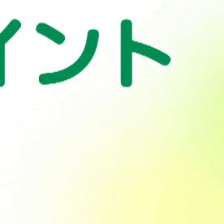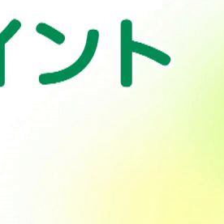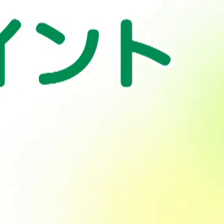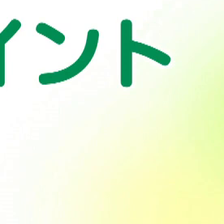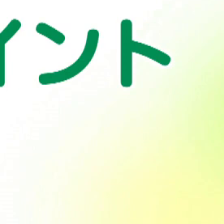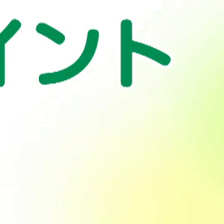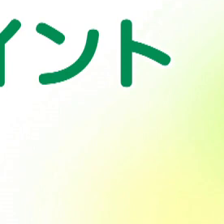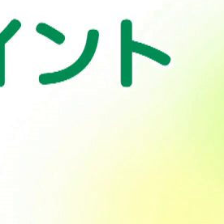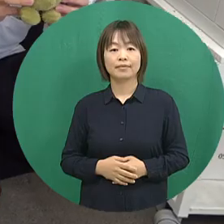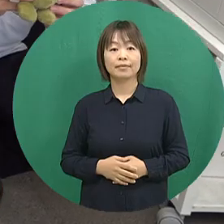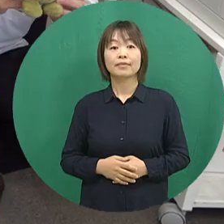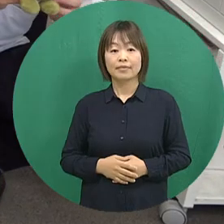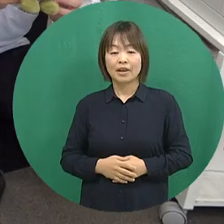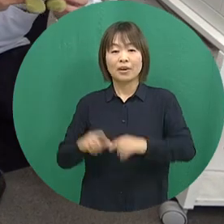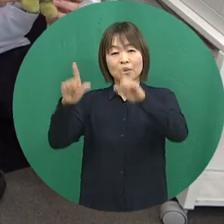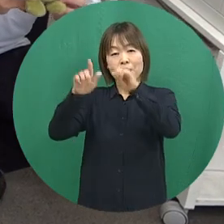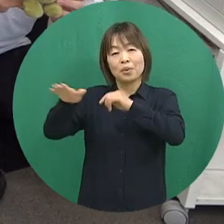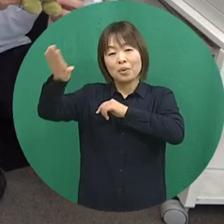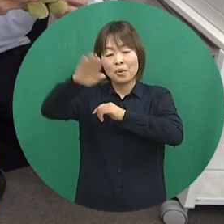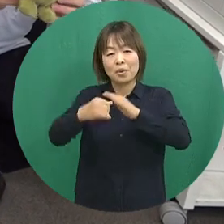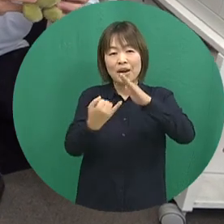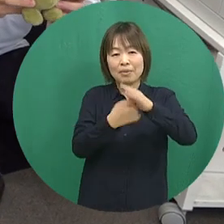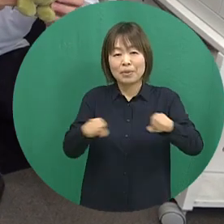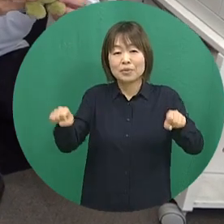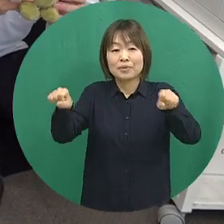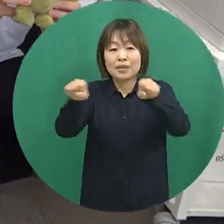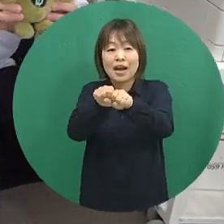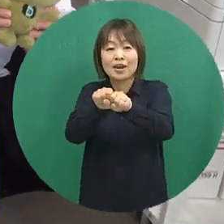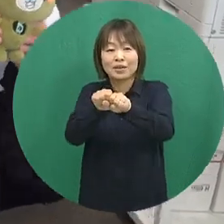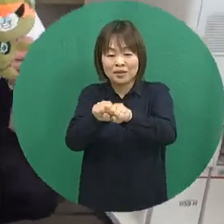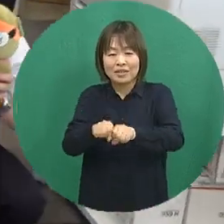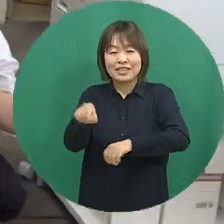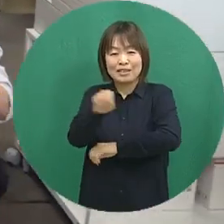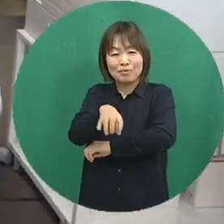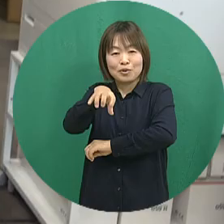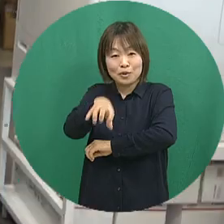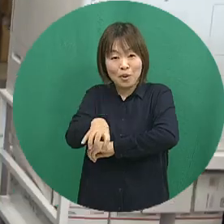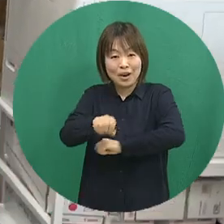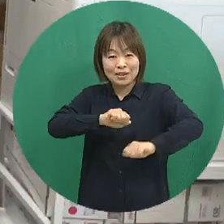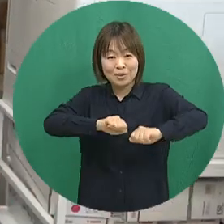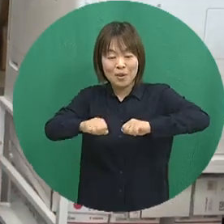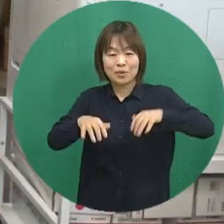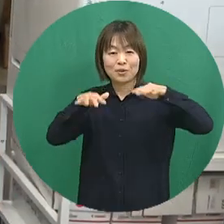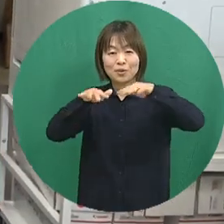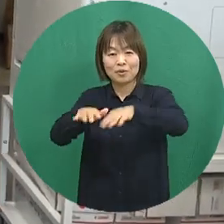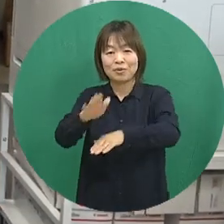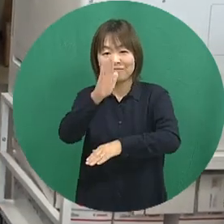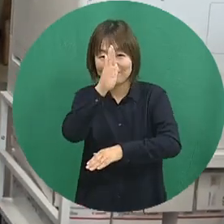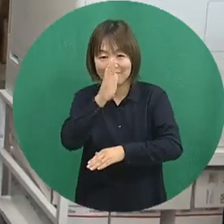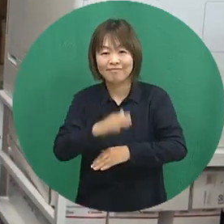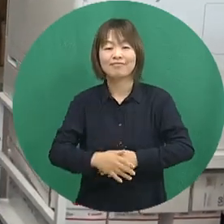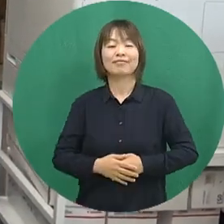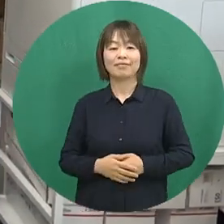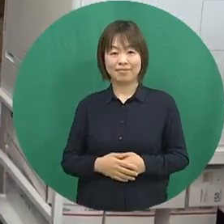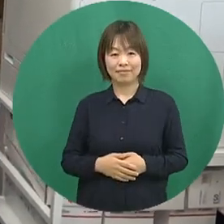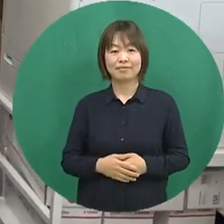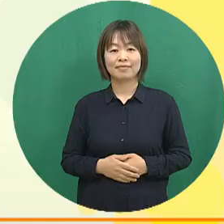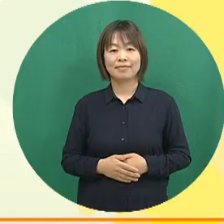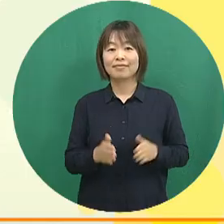推しポイント、首都圏と愛媛県をつなぐ愛媛県東京事務所の活動に注目して